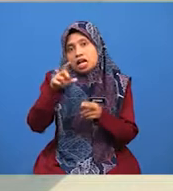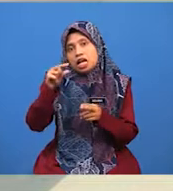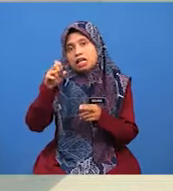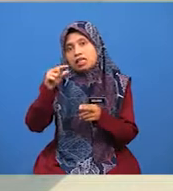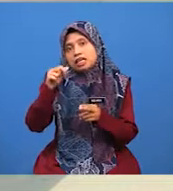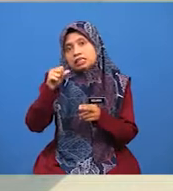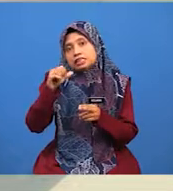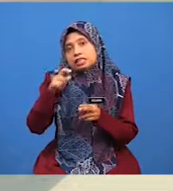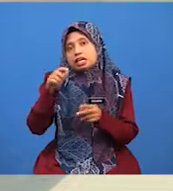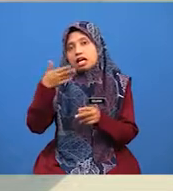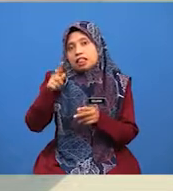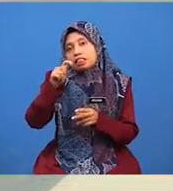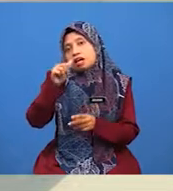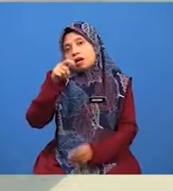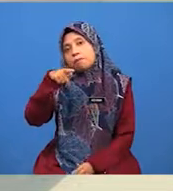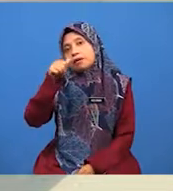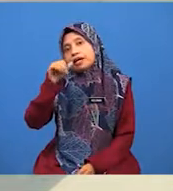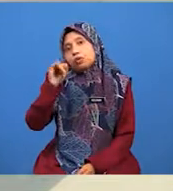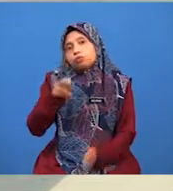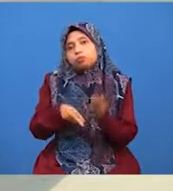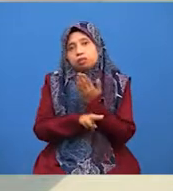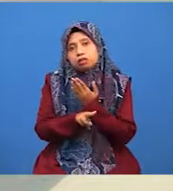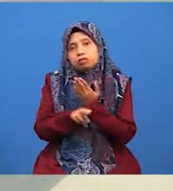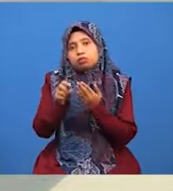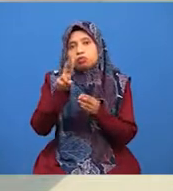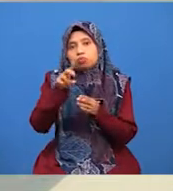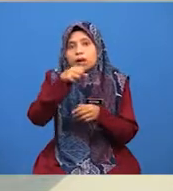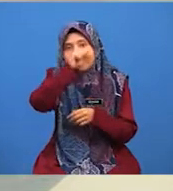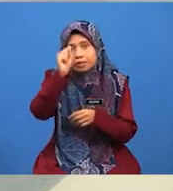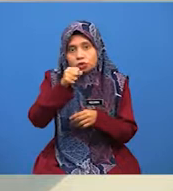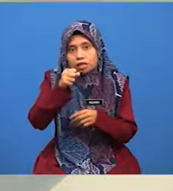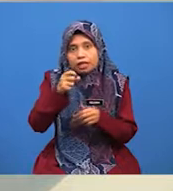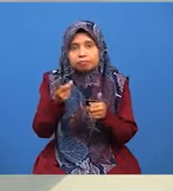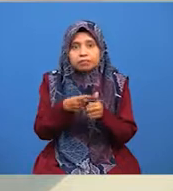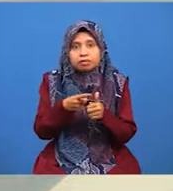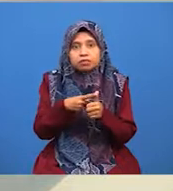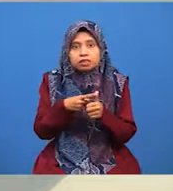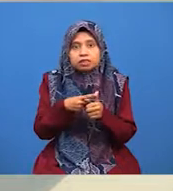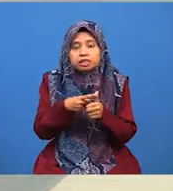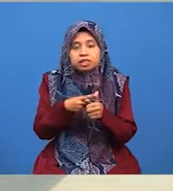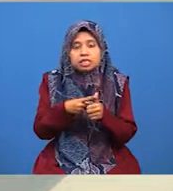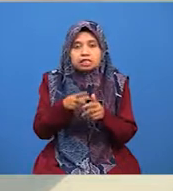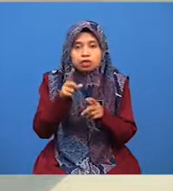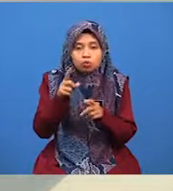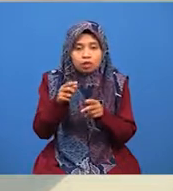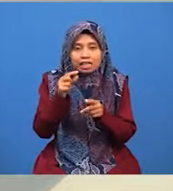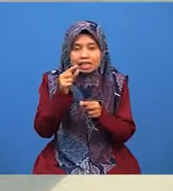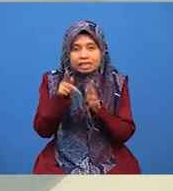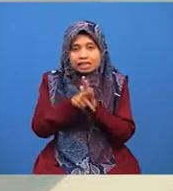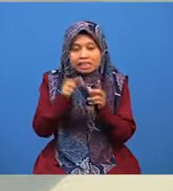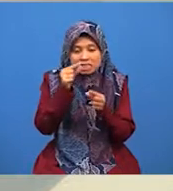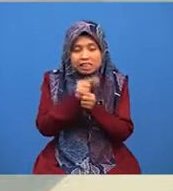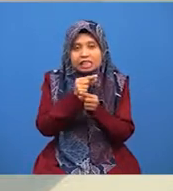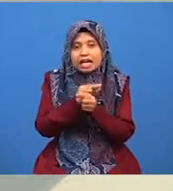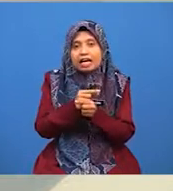2 persoalan yang terdapat dalam cerpen ini ialah persoalan kegigihan ibu